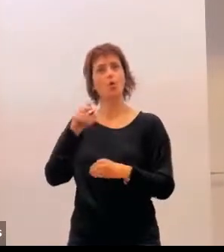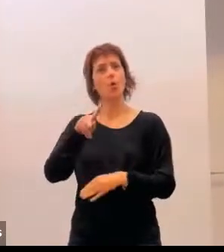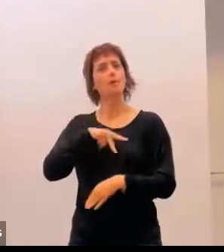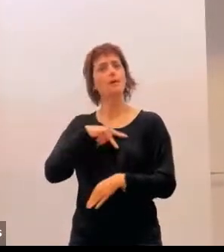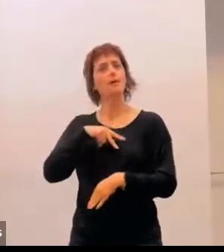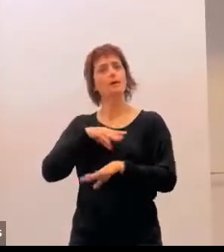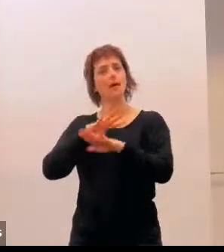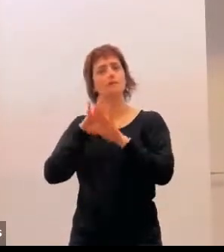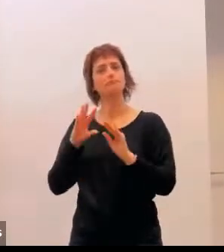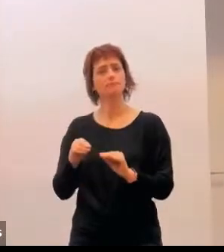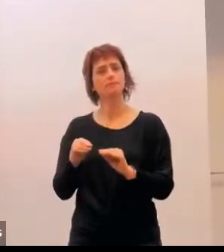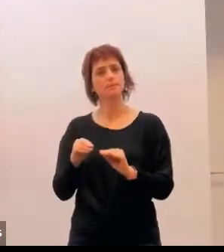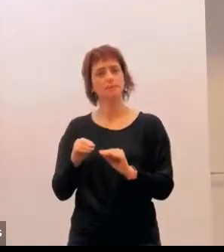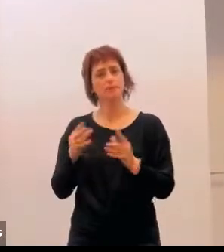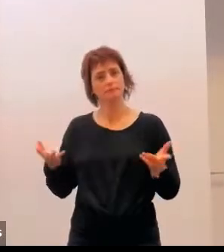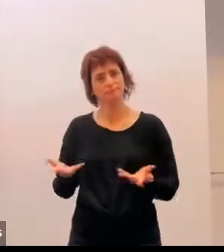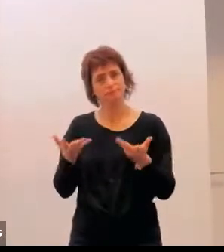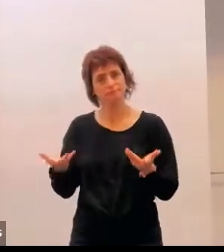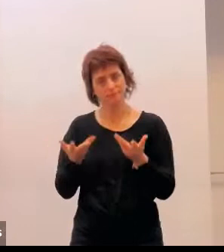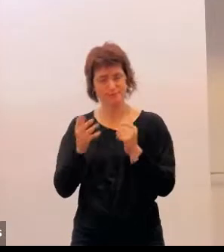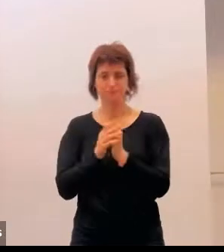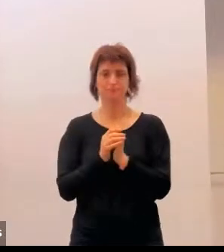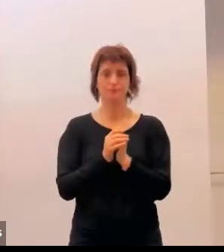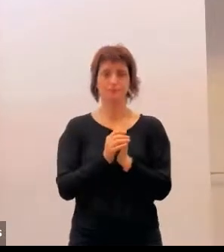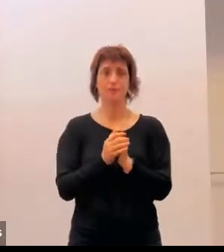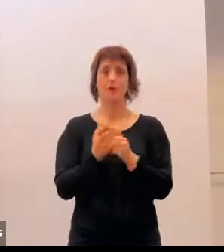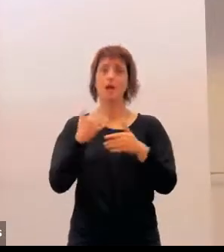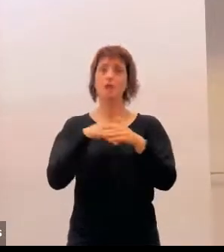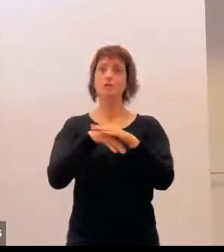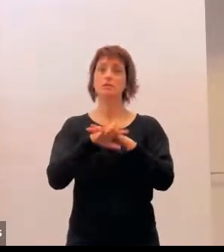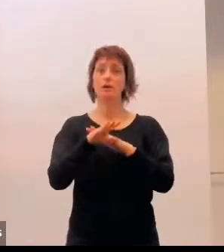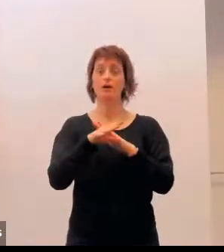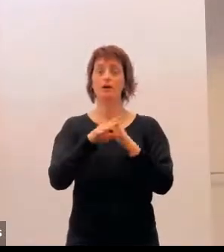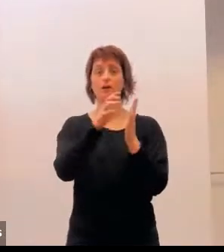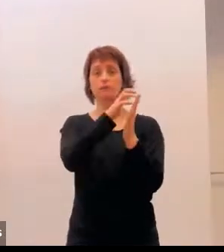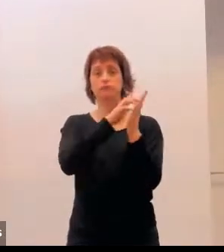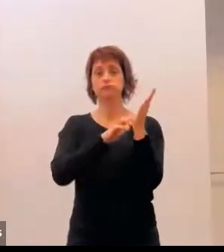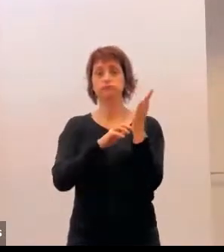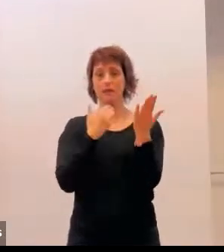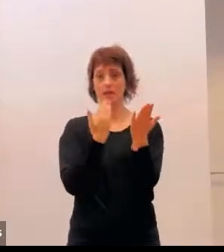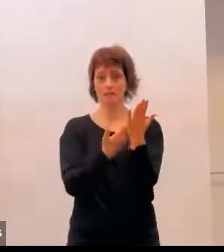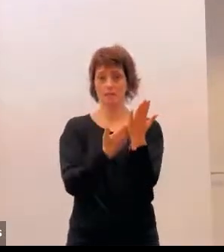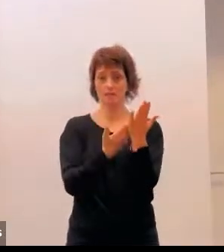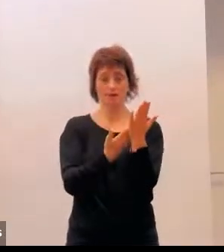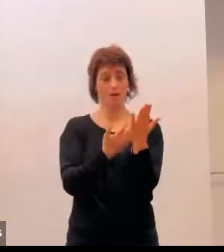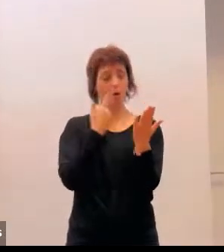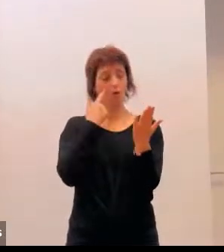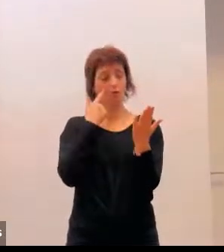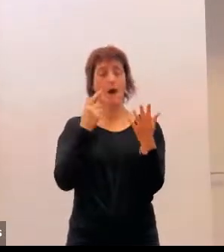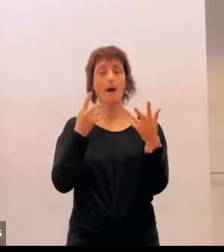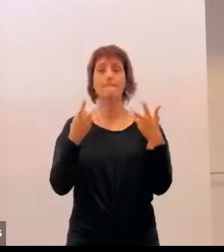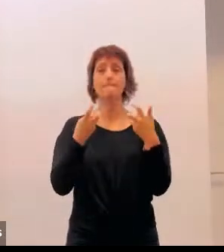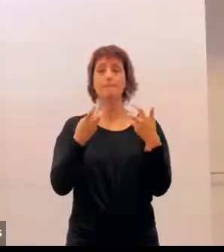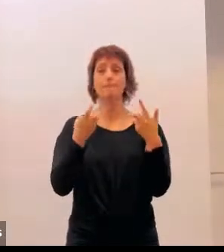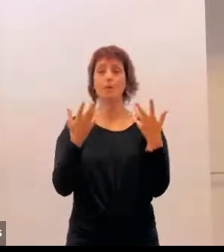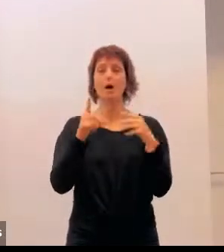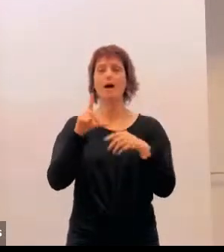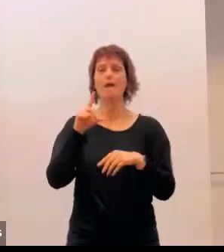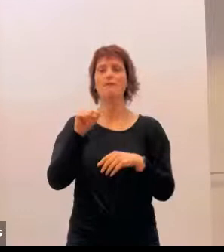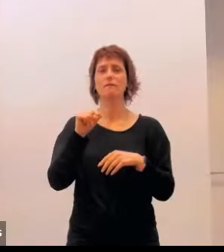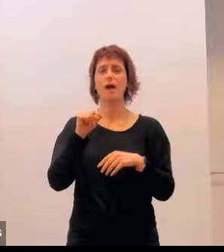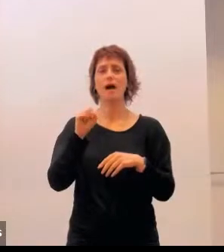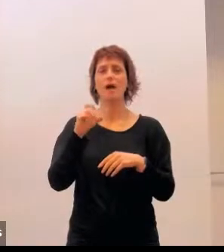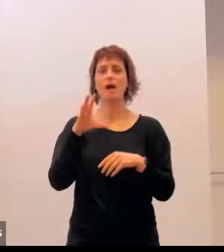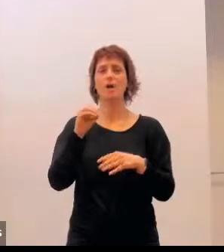occupants. Donc, vous trouverez dans la délibération le montant de 20 éco-primes aux